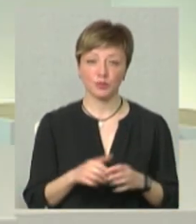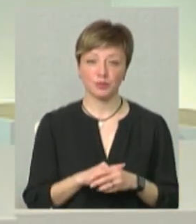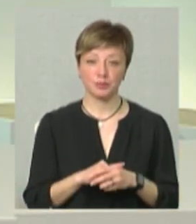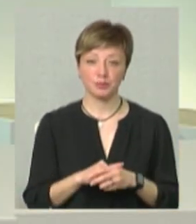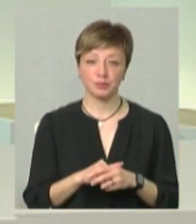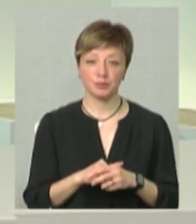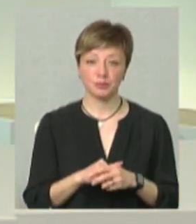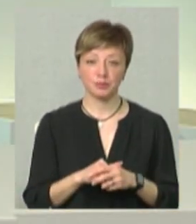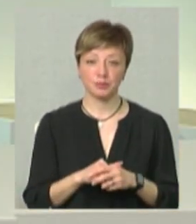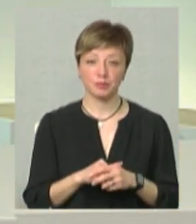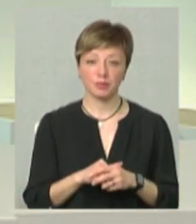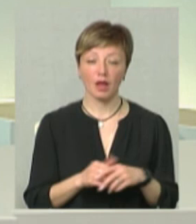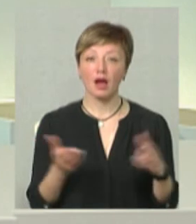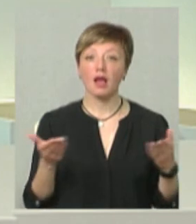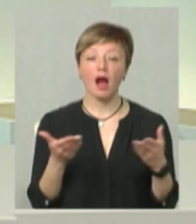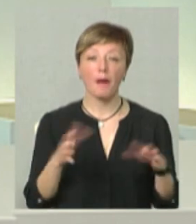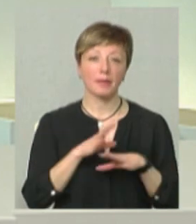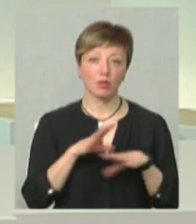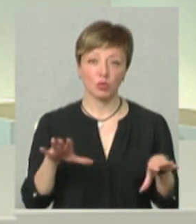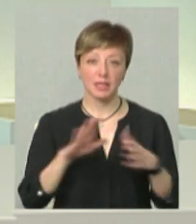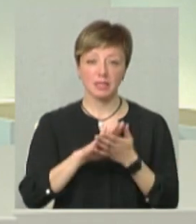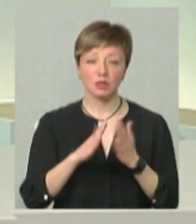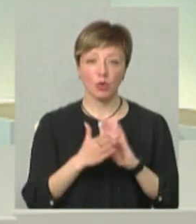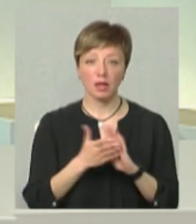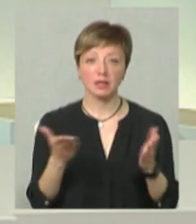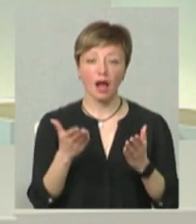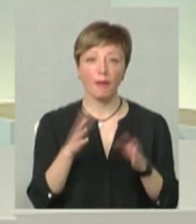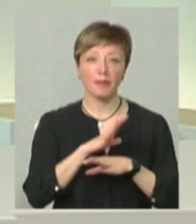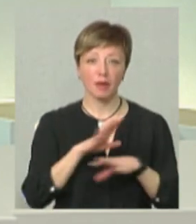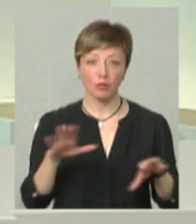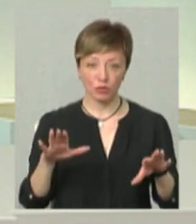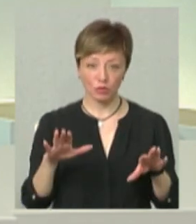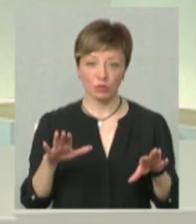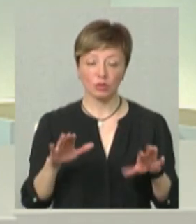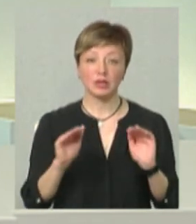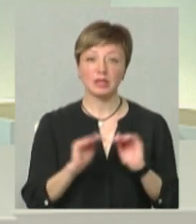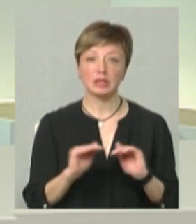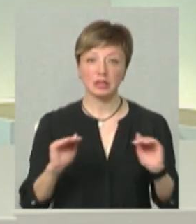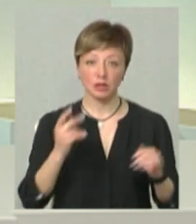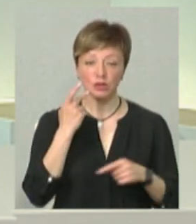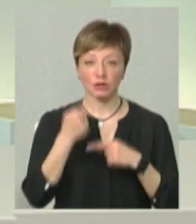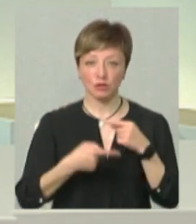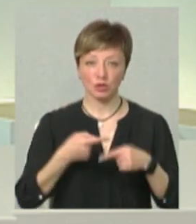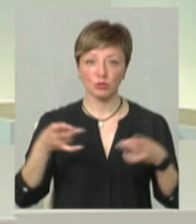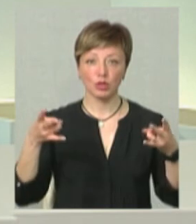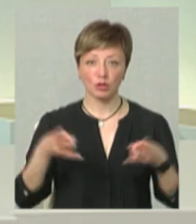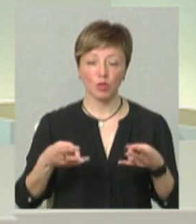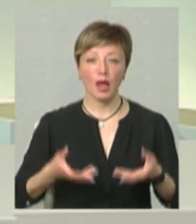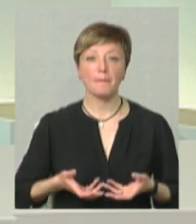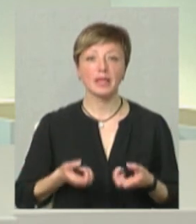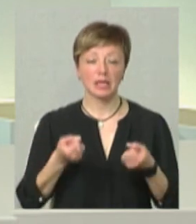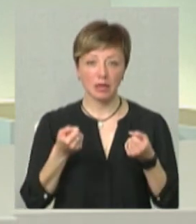Яка б не була ситуація, яка б не була стан, діти завжди потребують